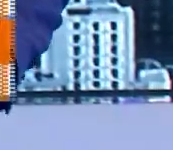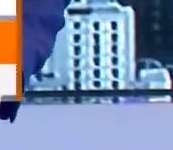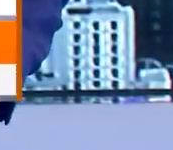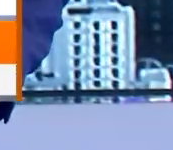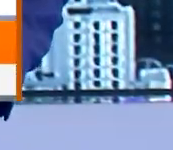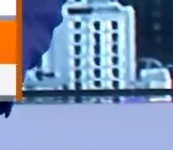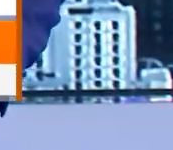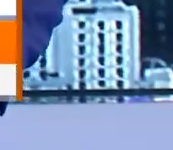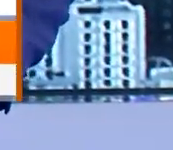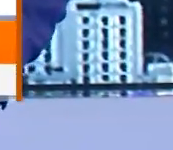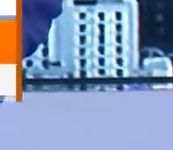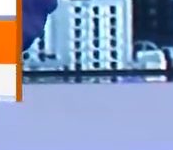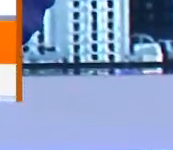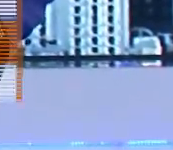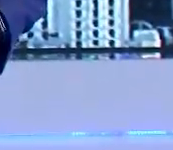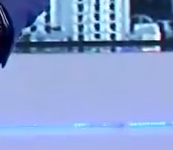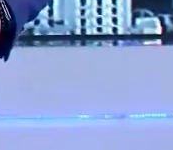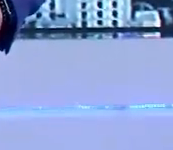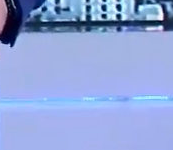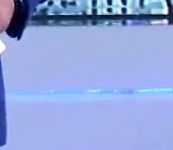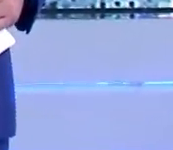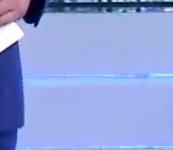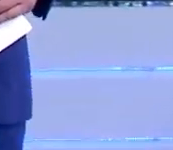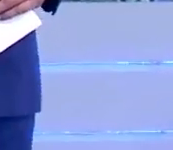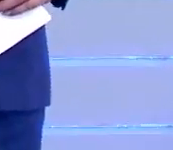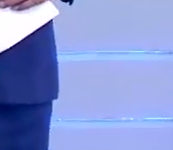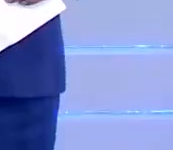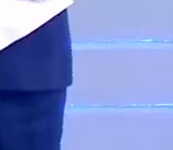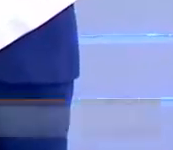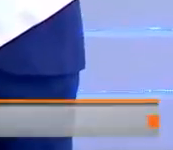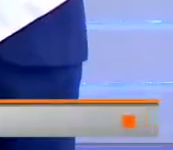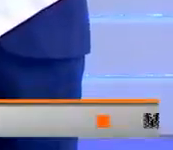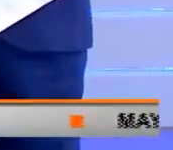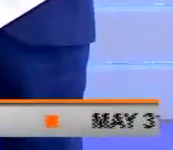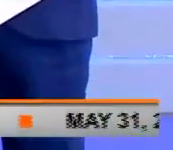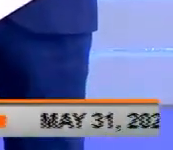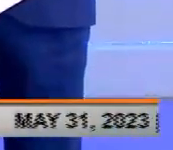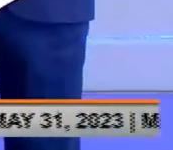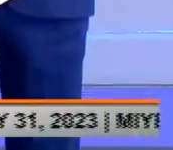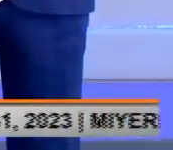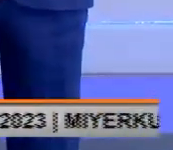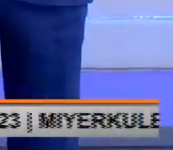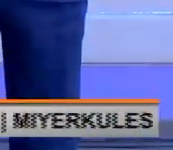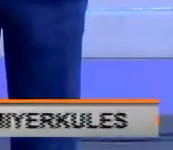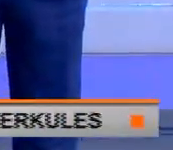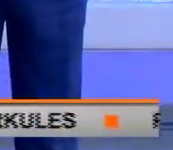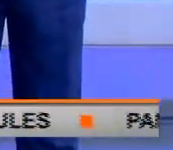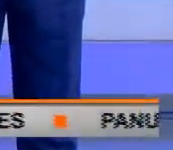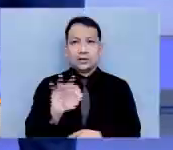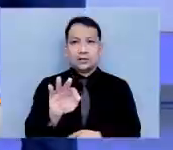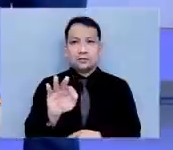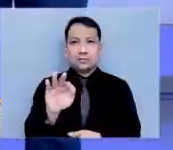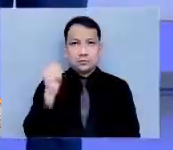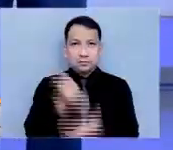Anumang oras mula ngayon, posibleng maratipikahan na ng Kongreso ang panukalang Maharlika Investment Fund. Bago